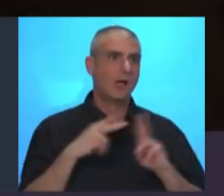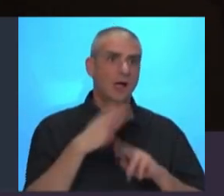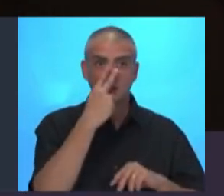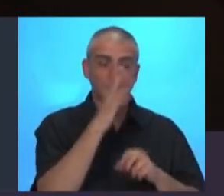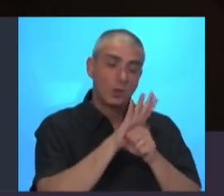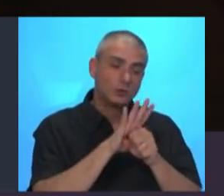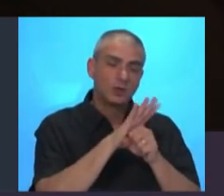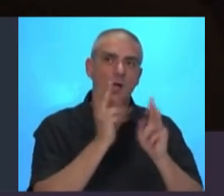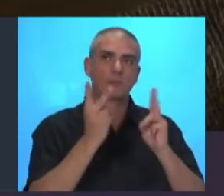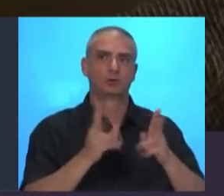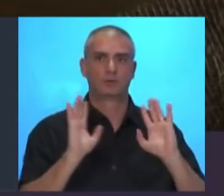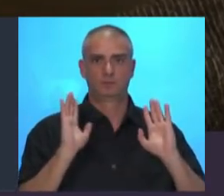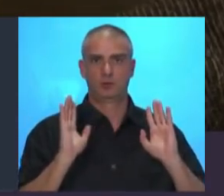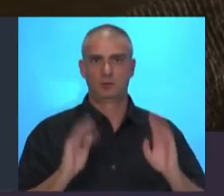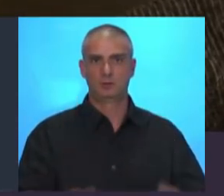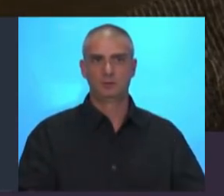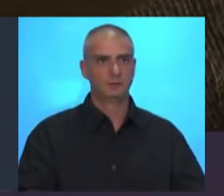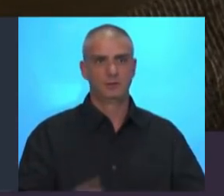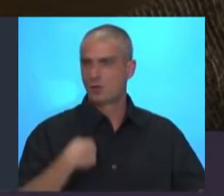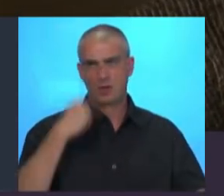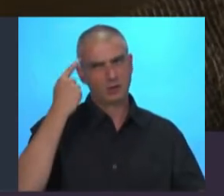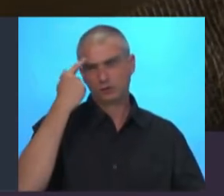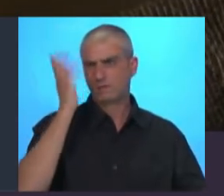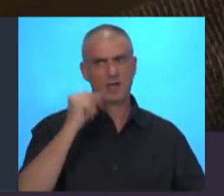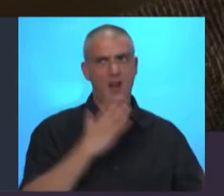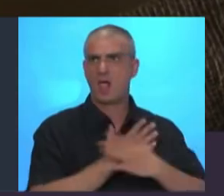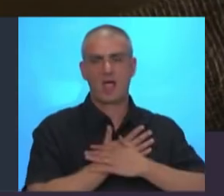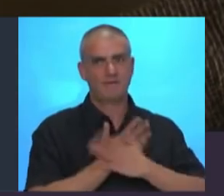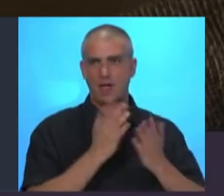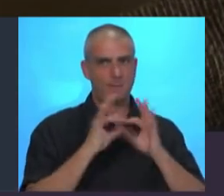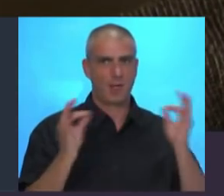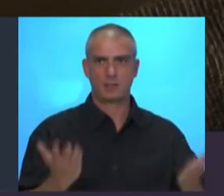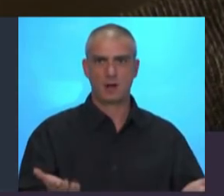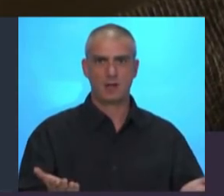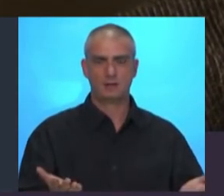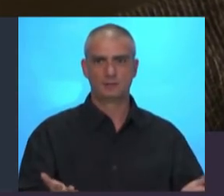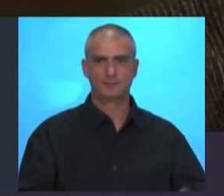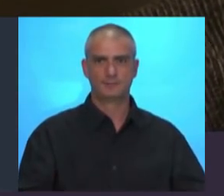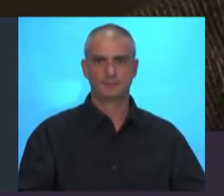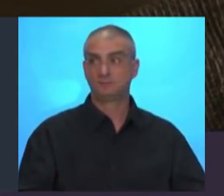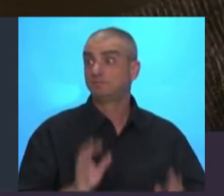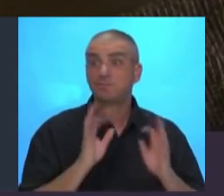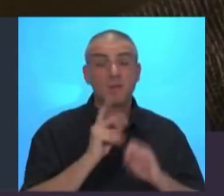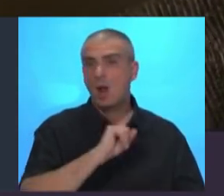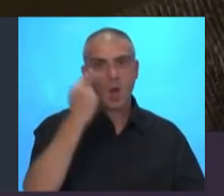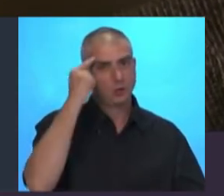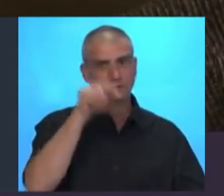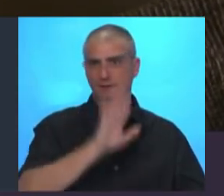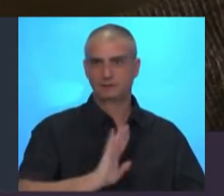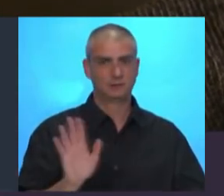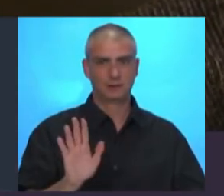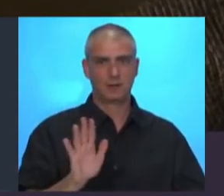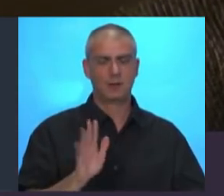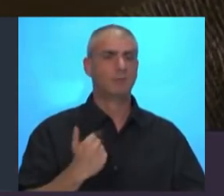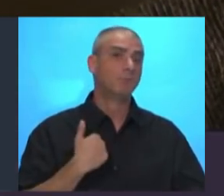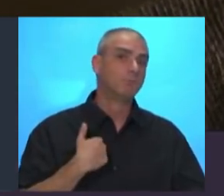לשכנע כמה שאפשר. לא חשבתי על אהבה בהתחלה. בכלל לא חשבתי על זה. חשבתי אם